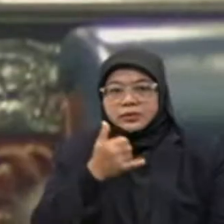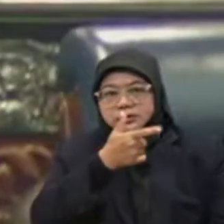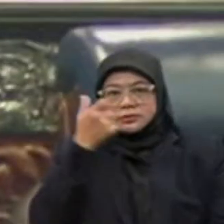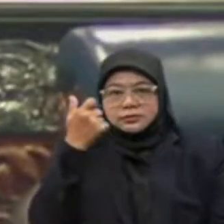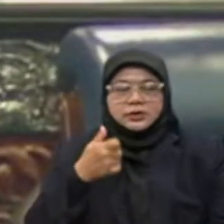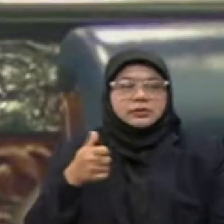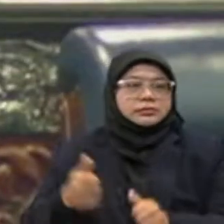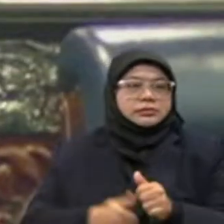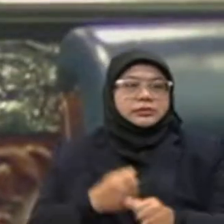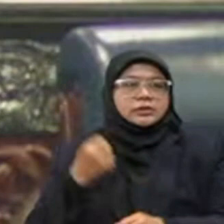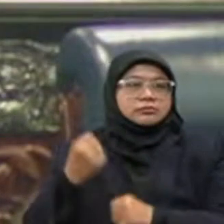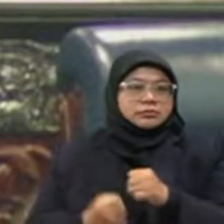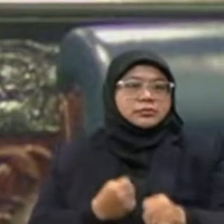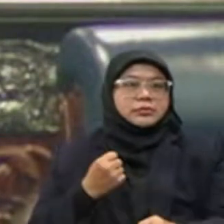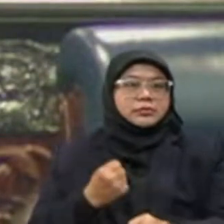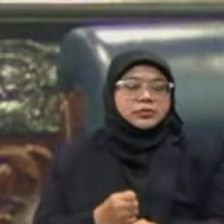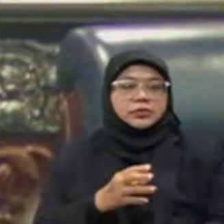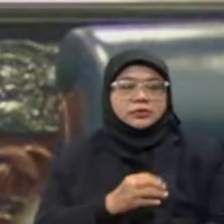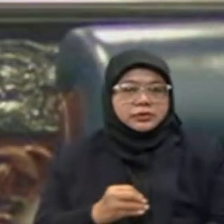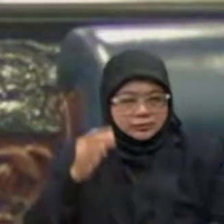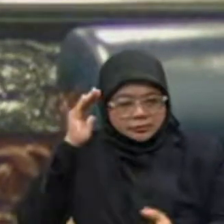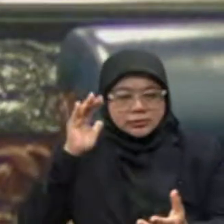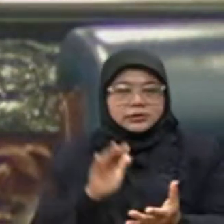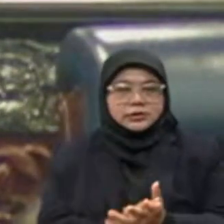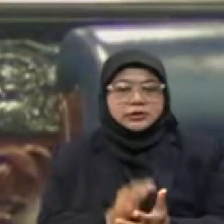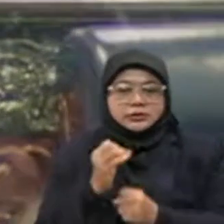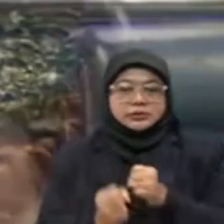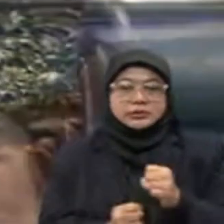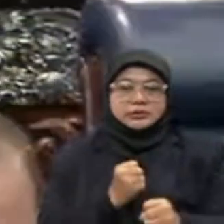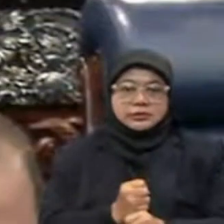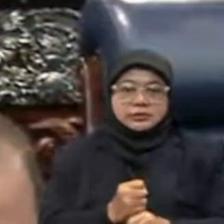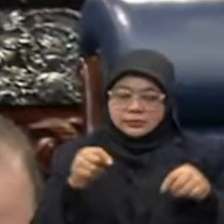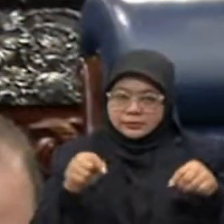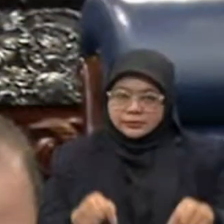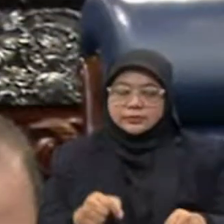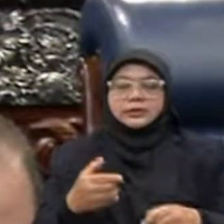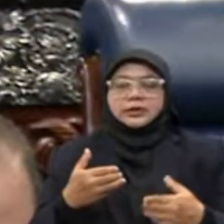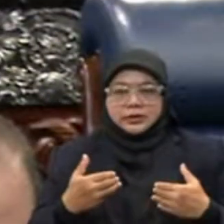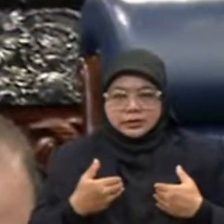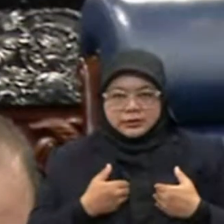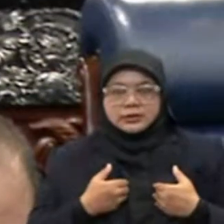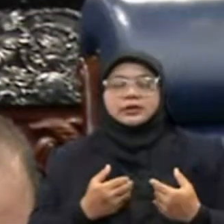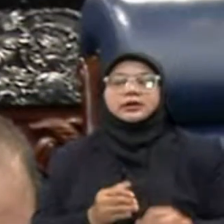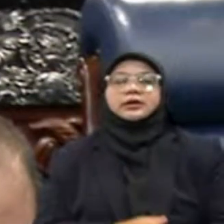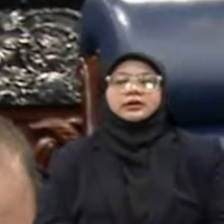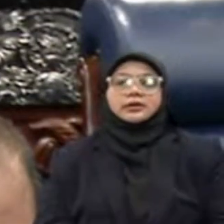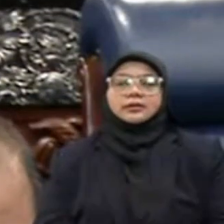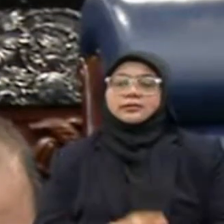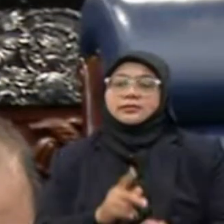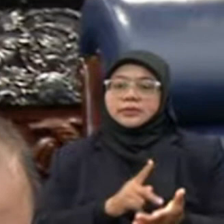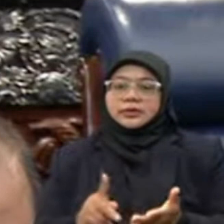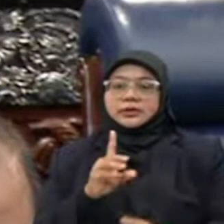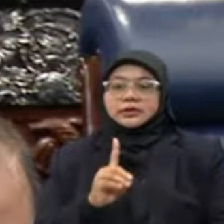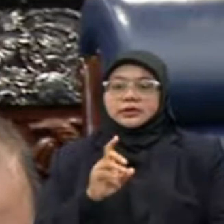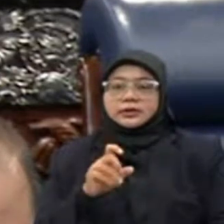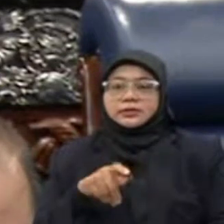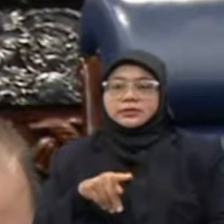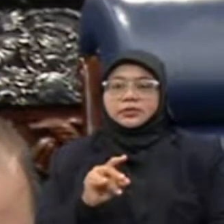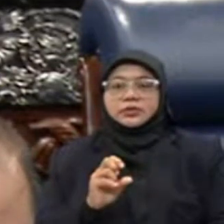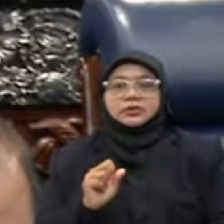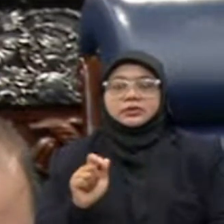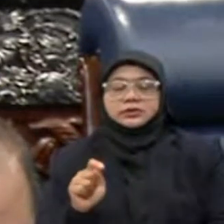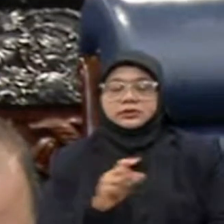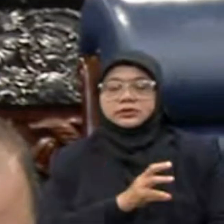tahun 6 kita lihat dan siap saya Tony juga kita akan ada pelancauan defisit dan